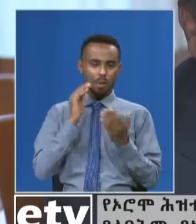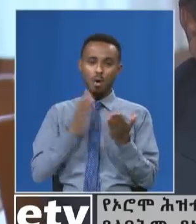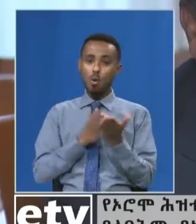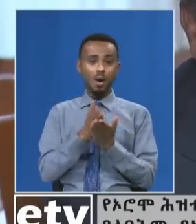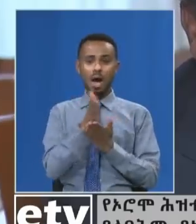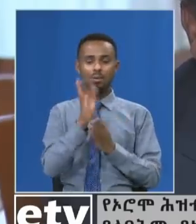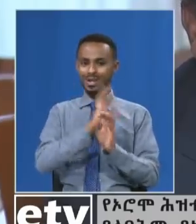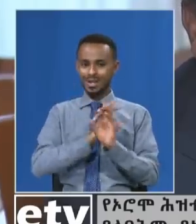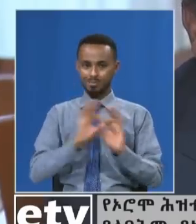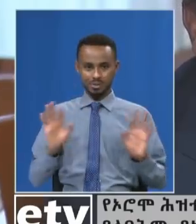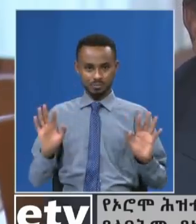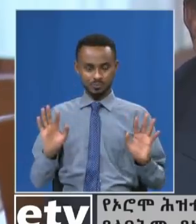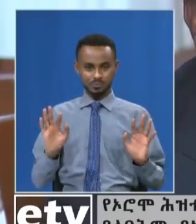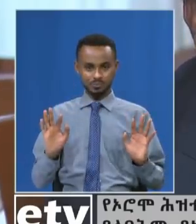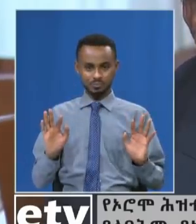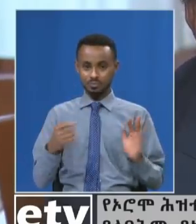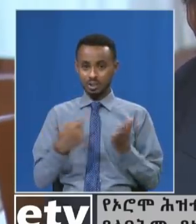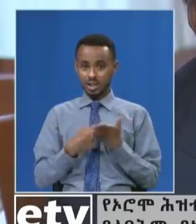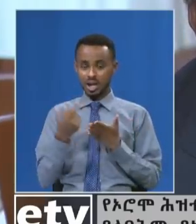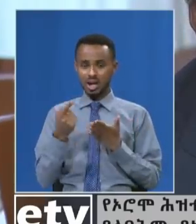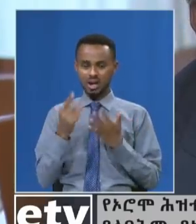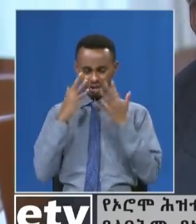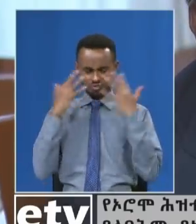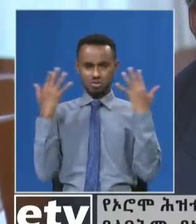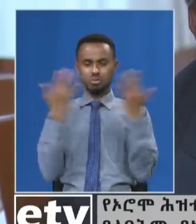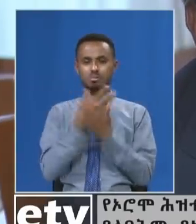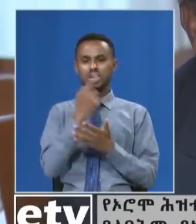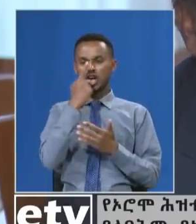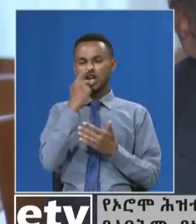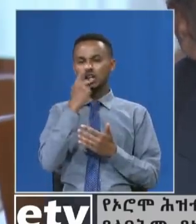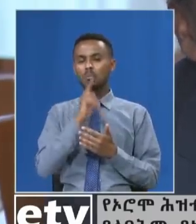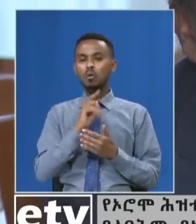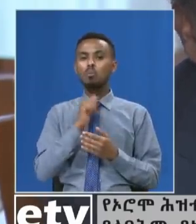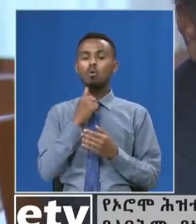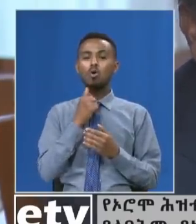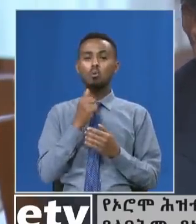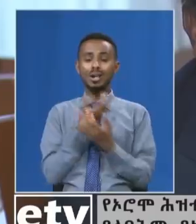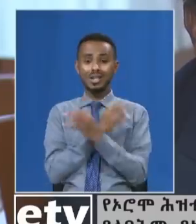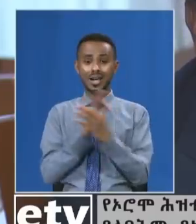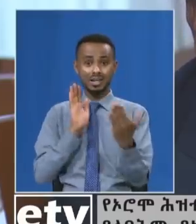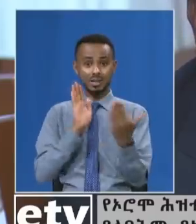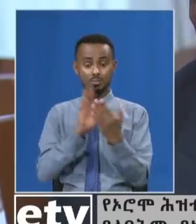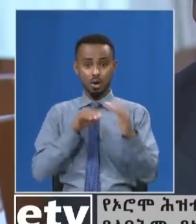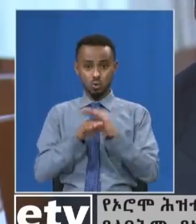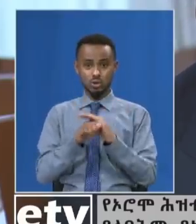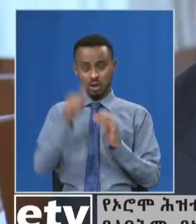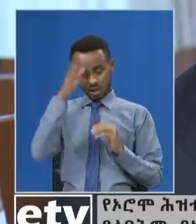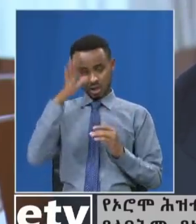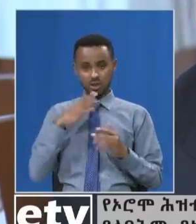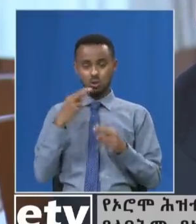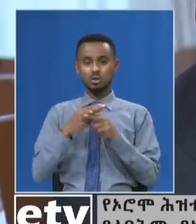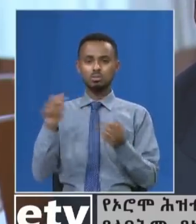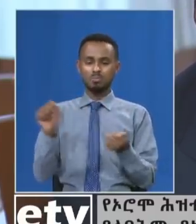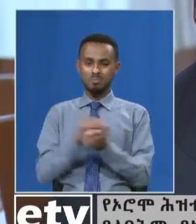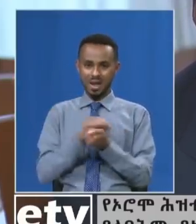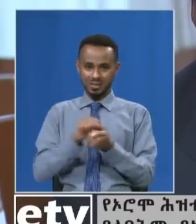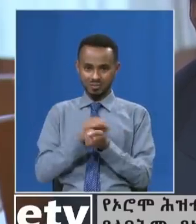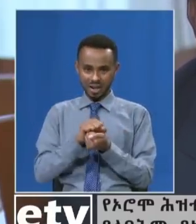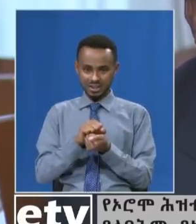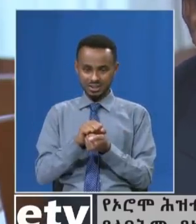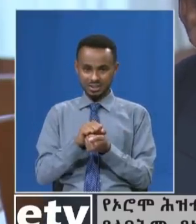መወናበድ የለበትም። ይሄ ውዥንብር የተለመደ ነው። በኦሮሞ ነጻነት ግንባር ውስጥ የሰውን ስም ማጥፋት፣